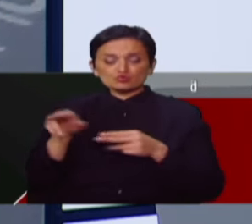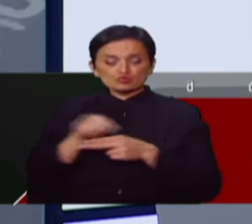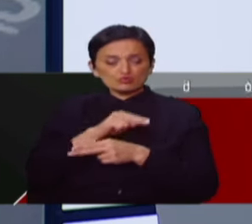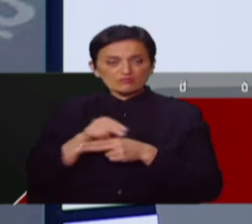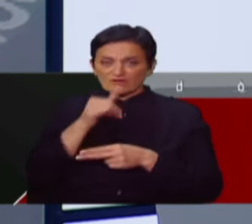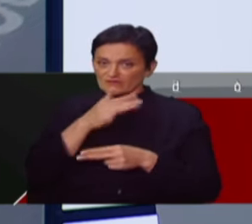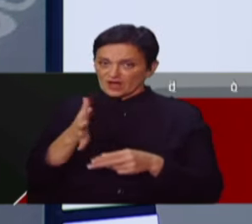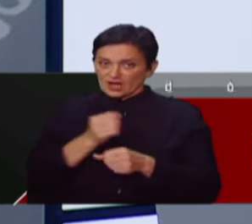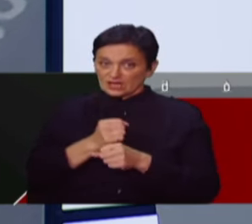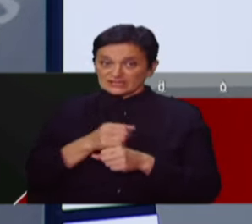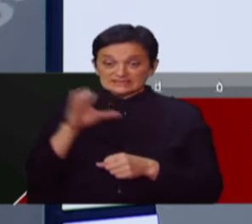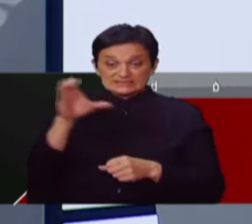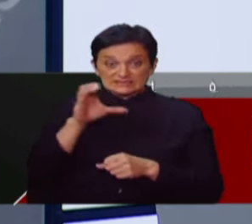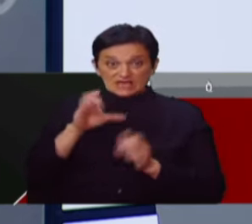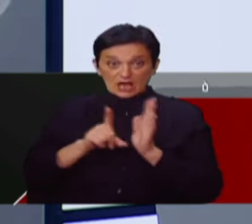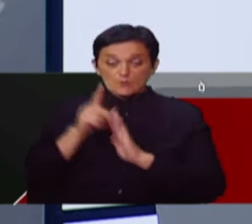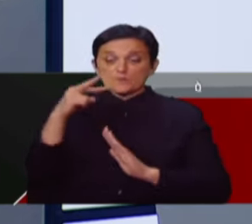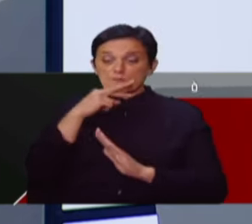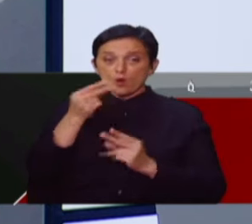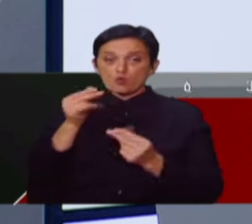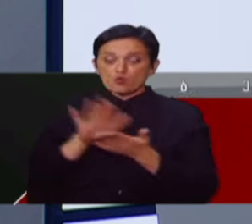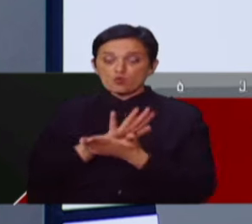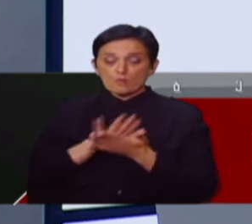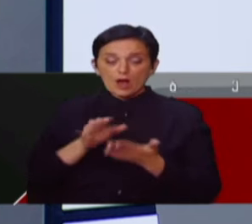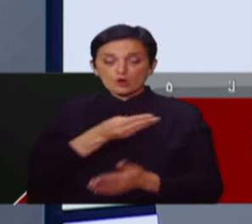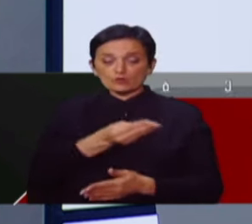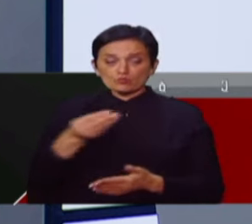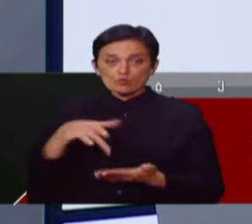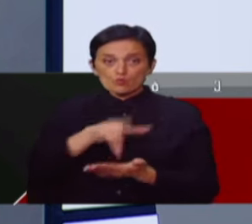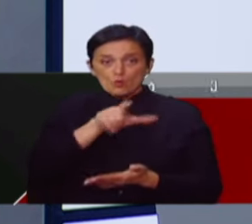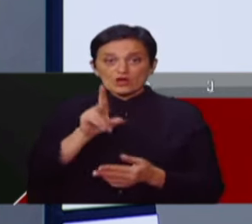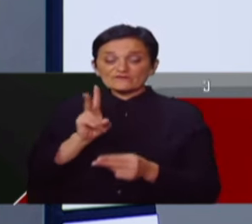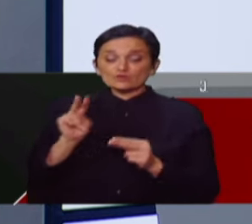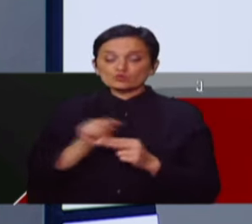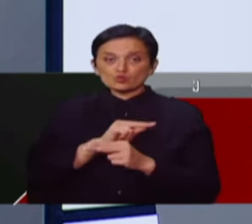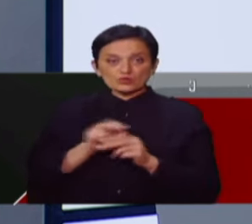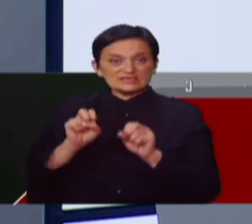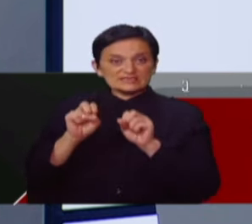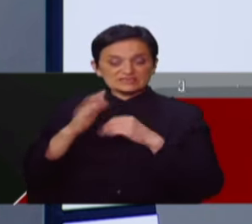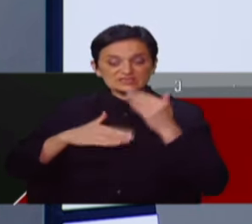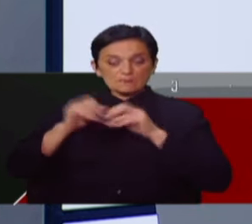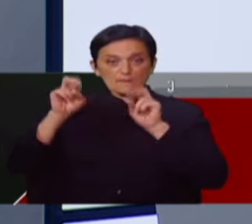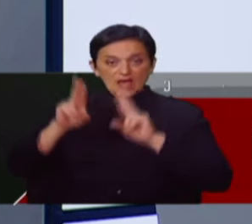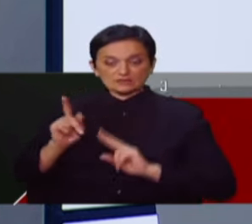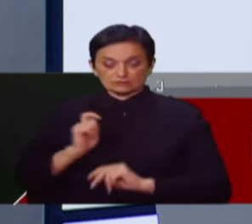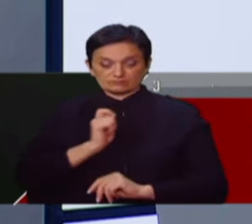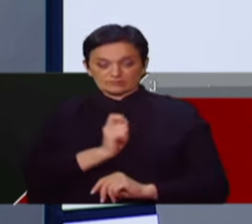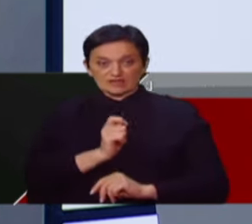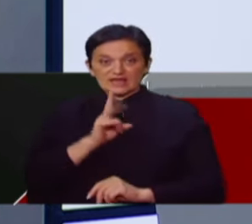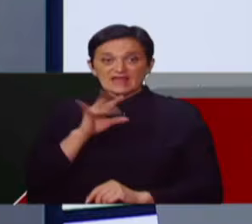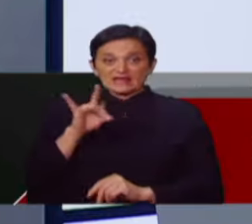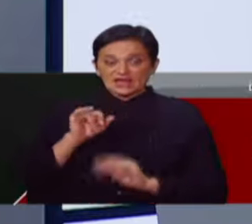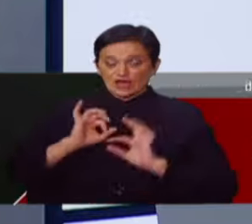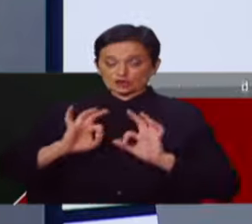ვერ ახერხებს. სექტემბრიდან პრეპარატებს უფასოდ მიიღებს ყველა მოქალაქე, რომლებსაც მკურნალობას სპეციალისტი დაუნიშნავს. თამარ